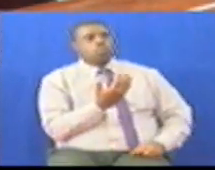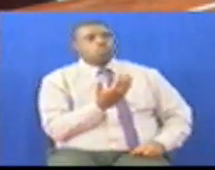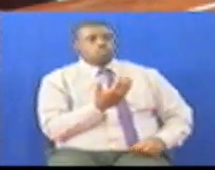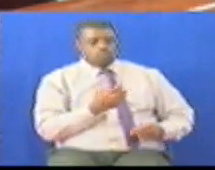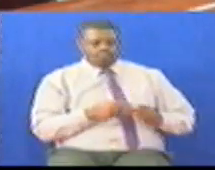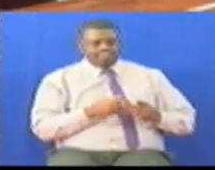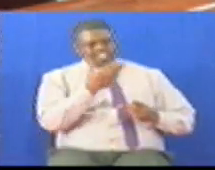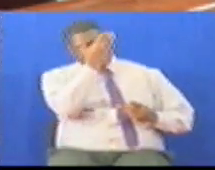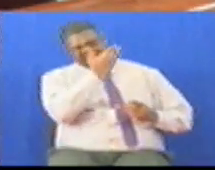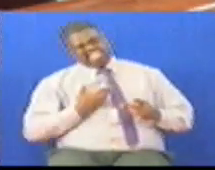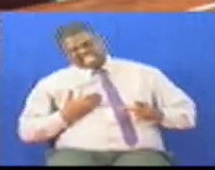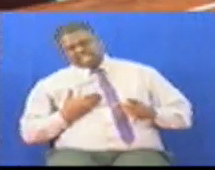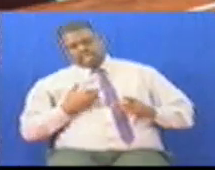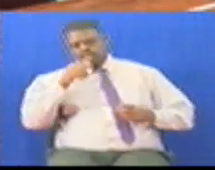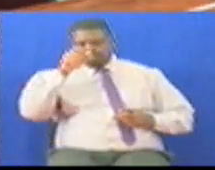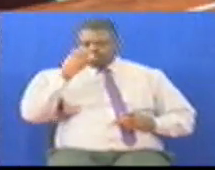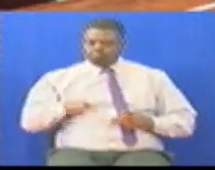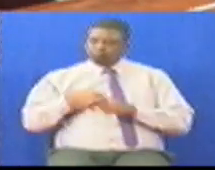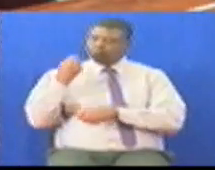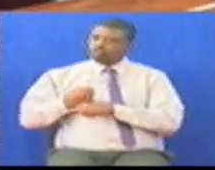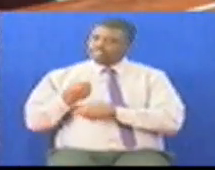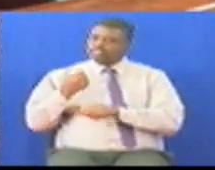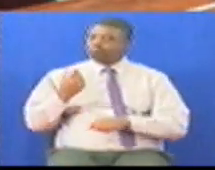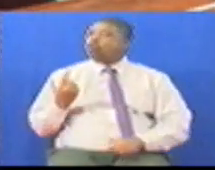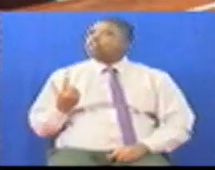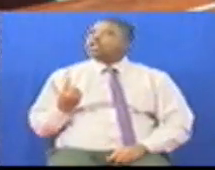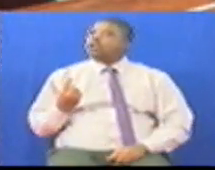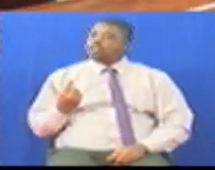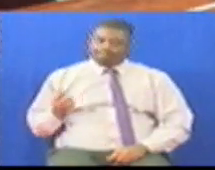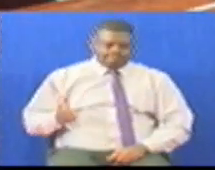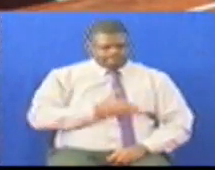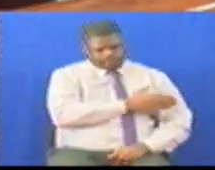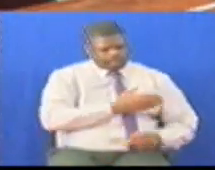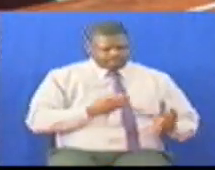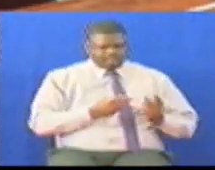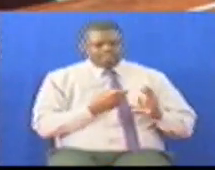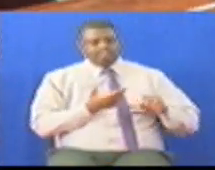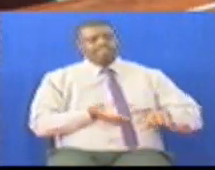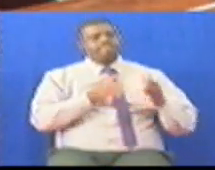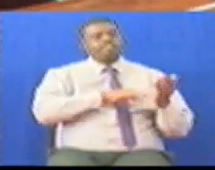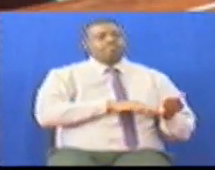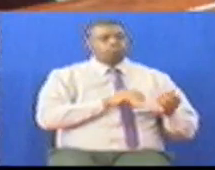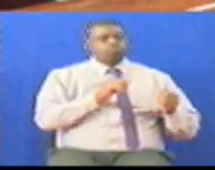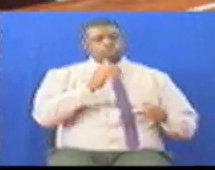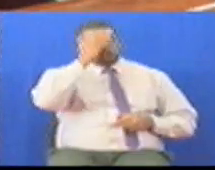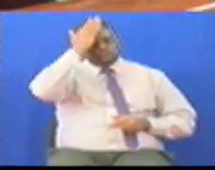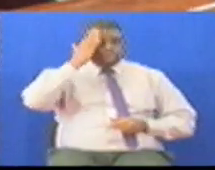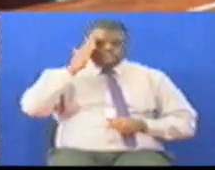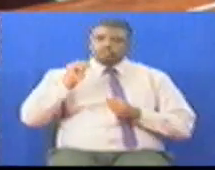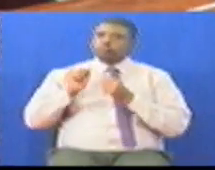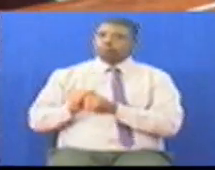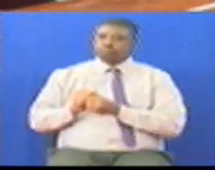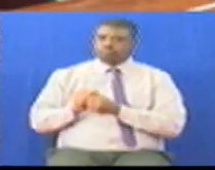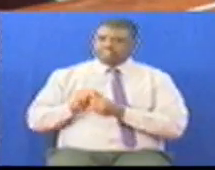kujeruhi mtumishi mmoja. Vile vile vya wanajeshi wetu kumi, wanajeshi wenzangu wa jeshi la